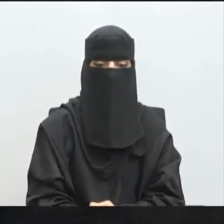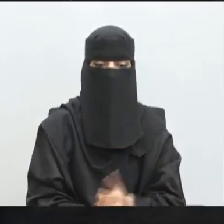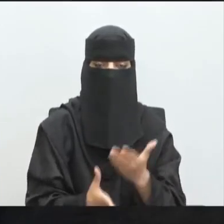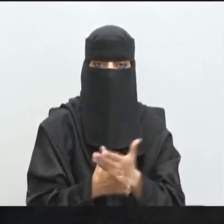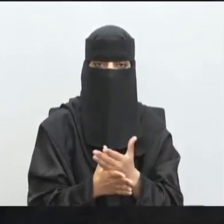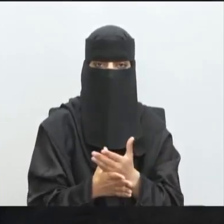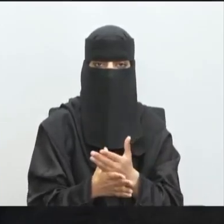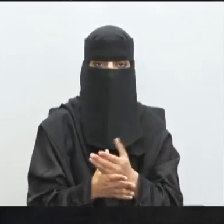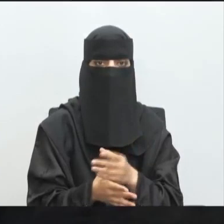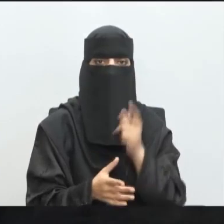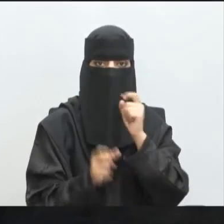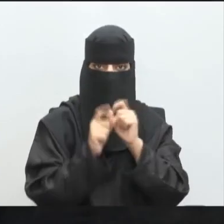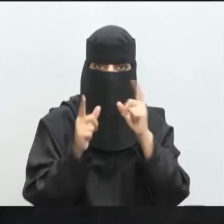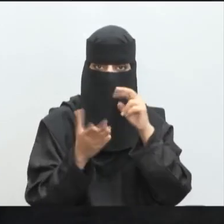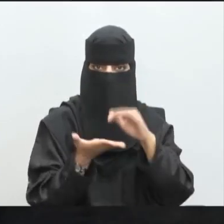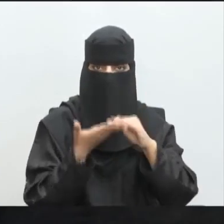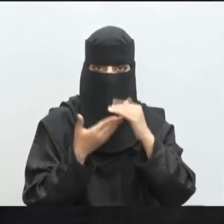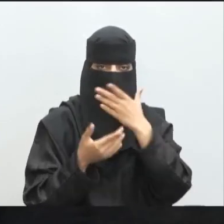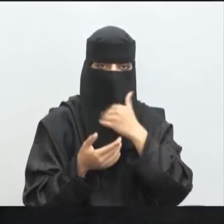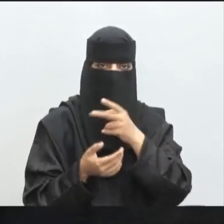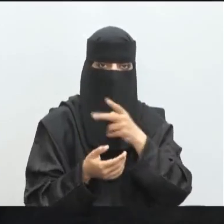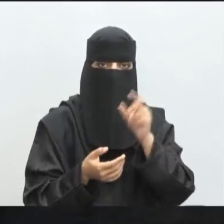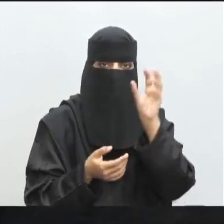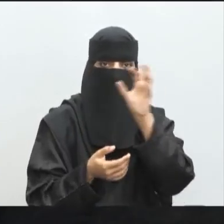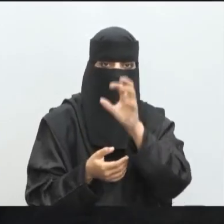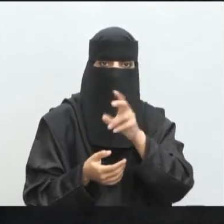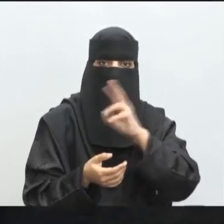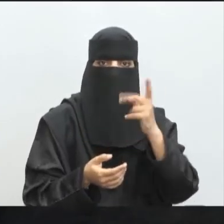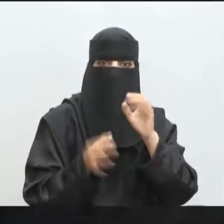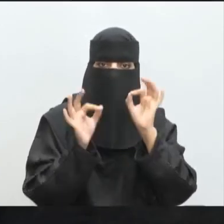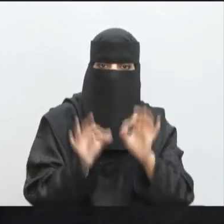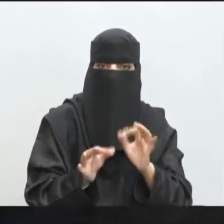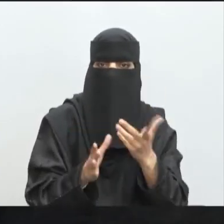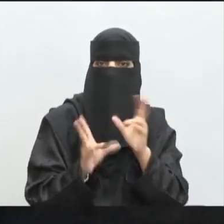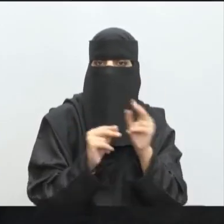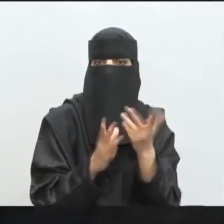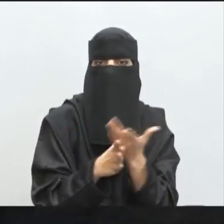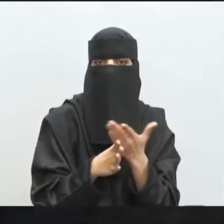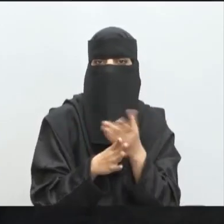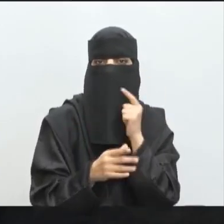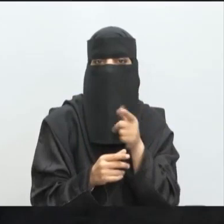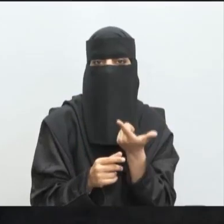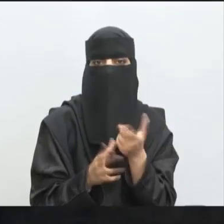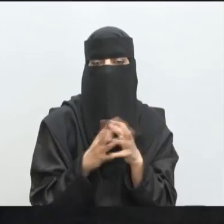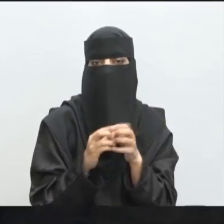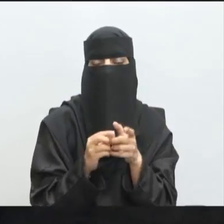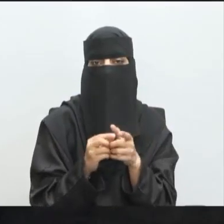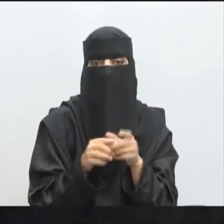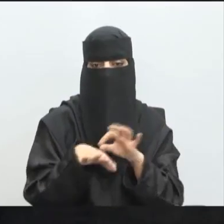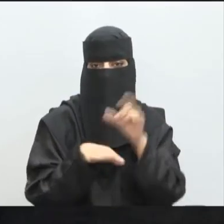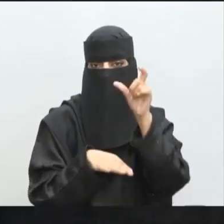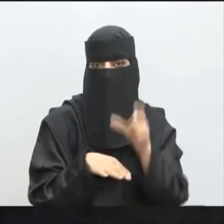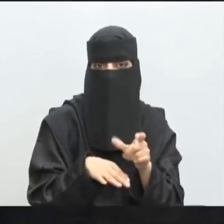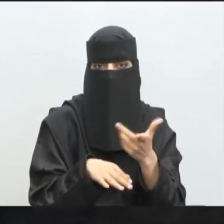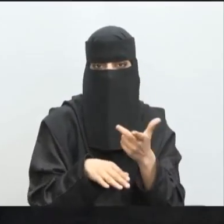الخرائط الطبوغرافيه الاشكال او الظواهر الغير طبيعيه وهي يقصد بها البشريه او